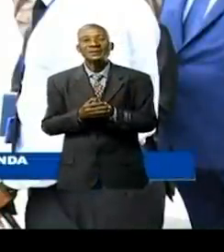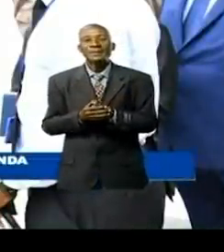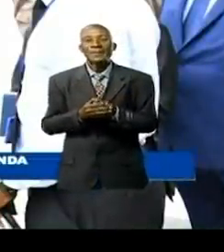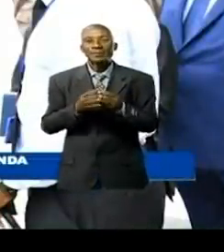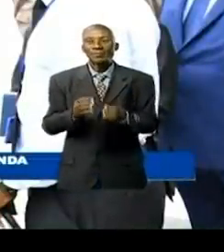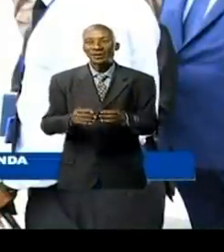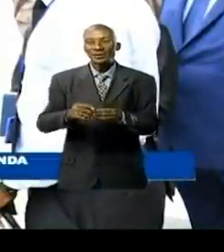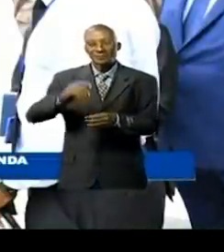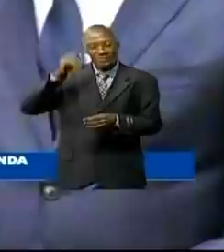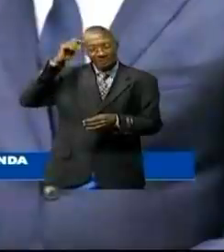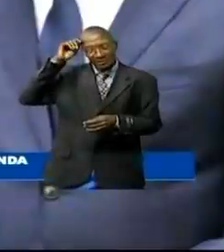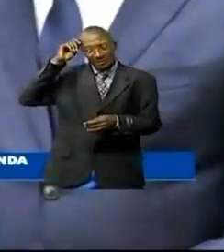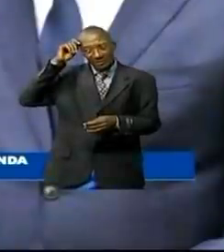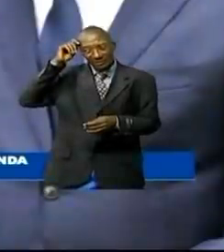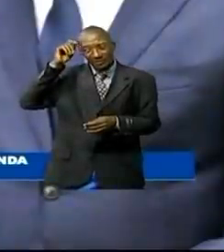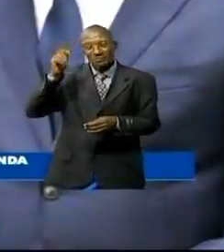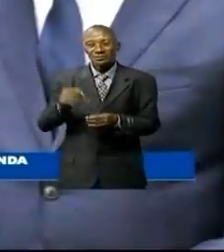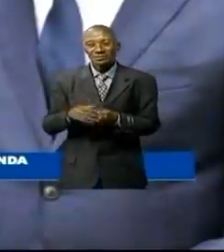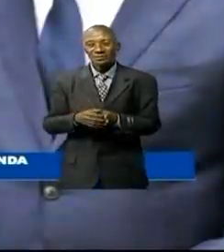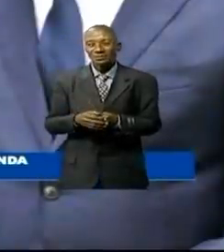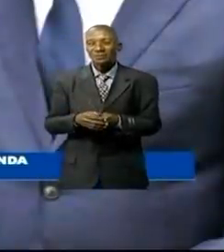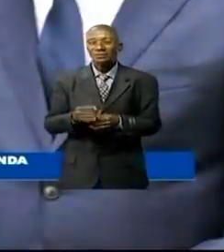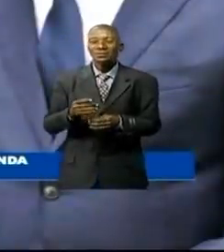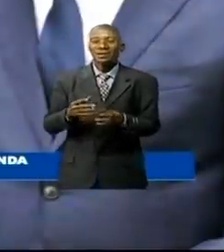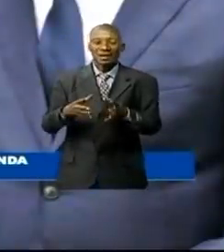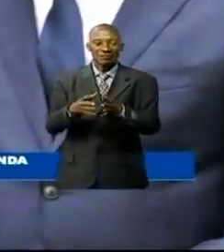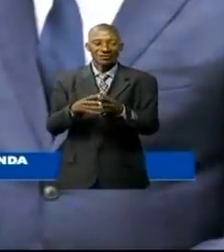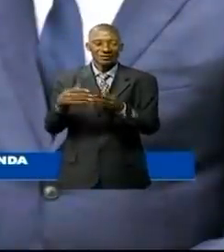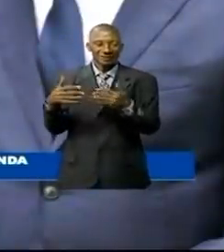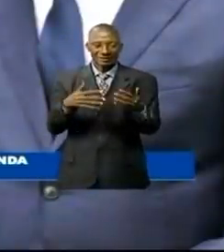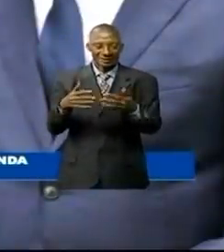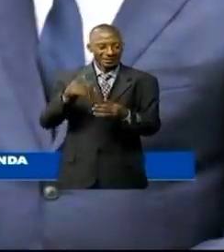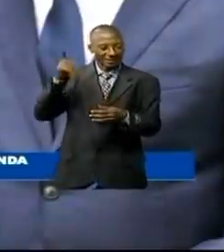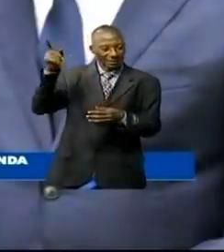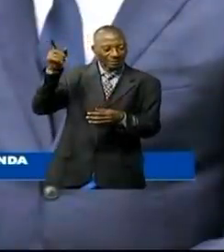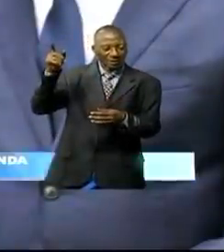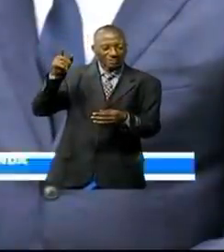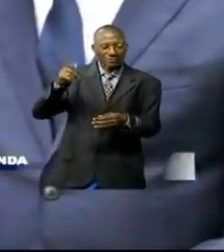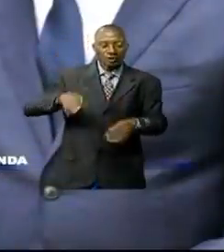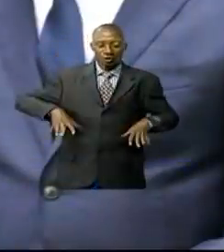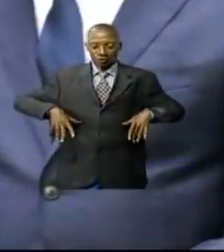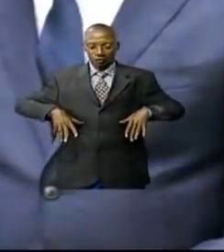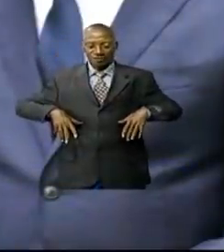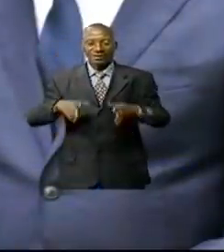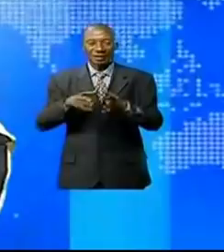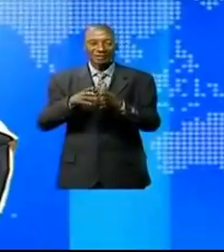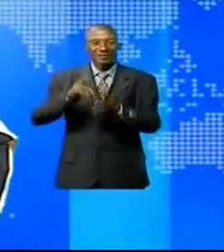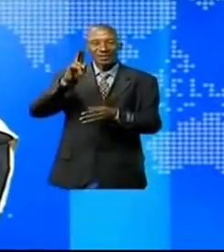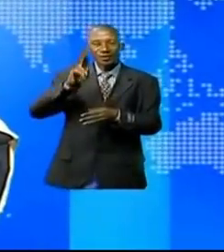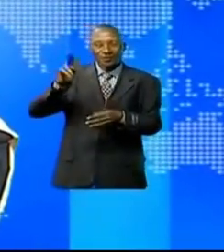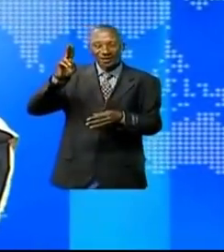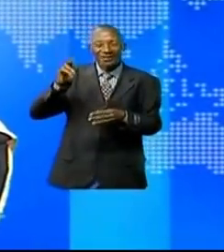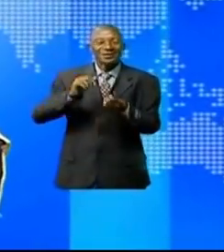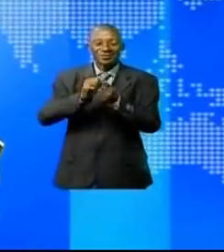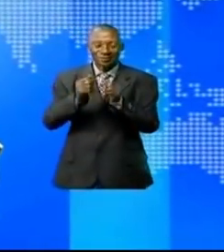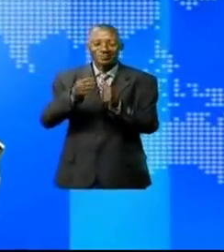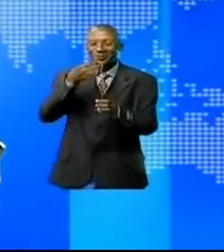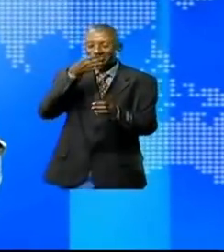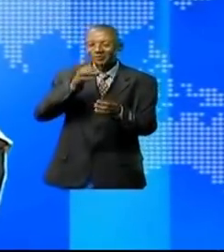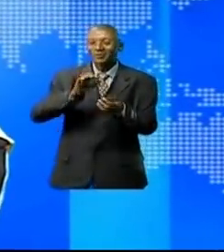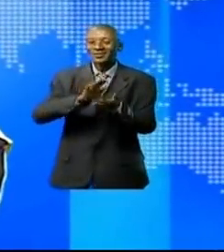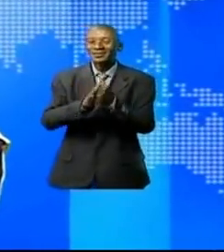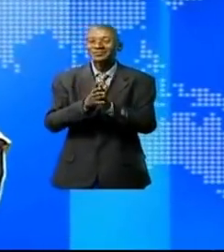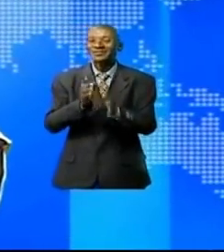suite à la guerre entre la Russie et l'Ukraine, le pétrole connaît une hausse dans le monde. Voilà, la